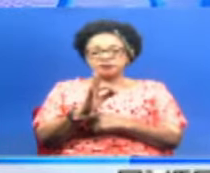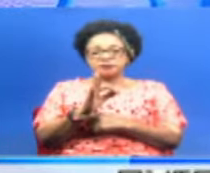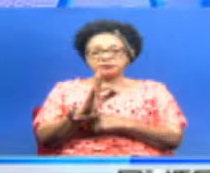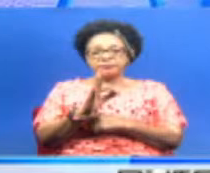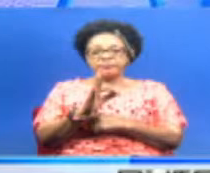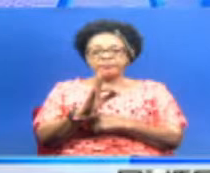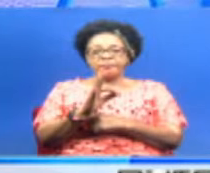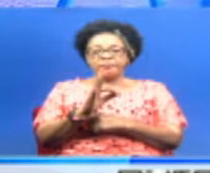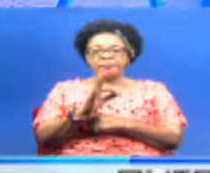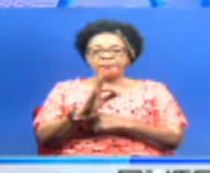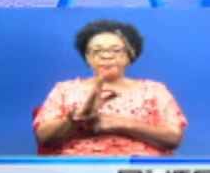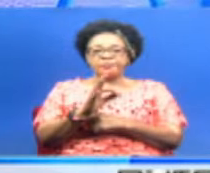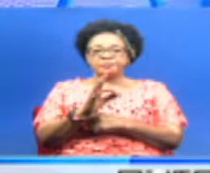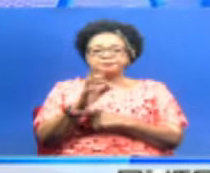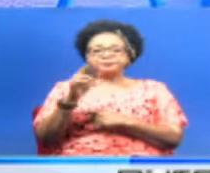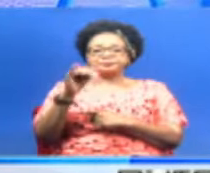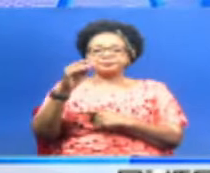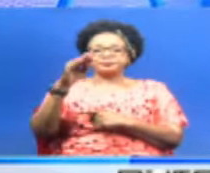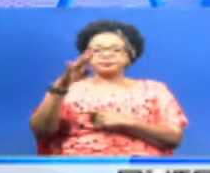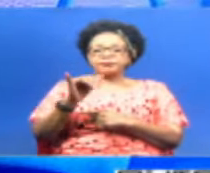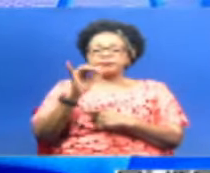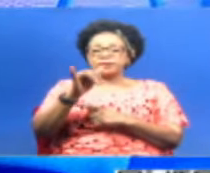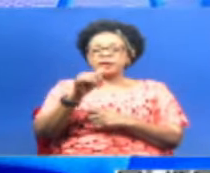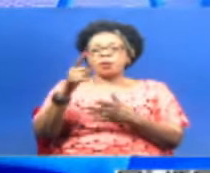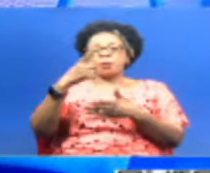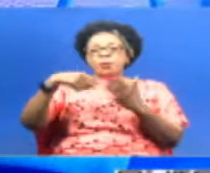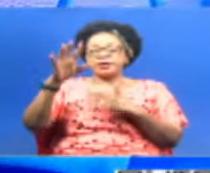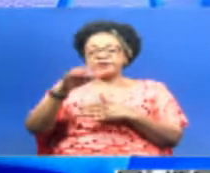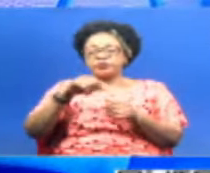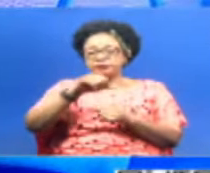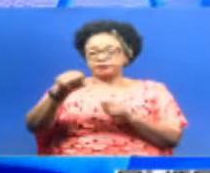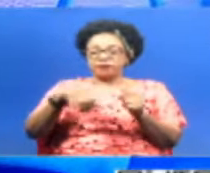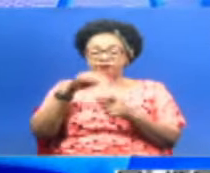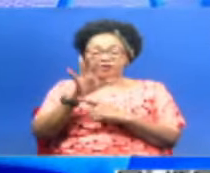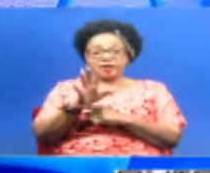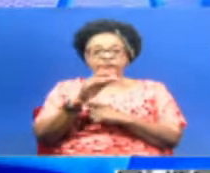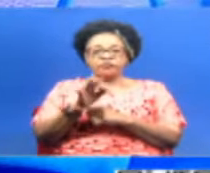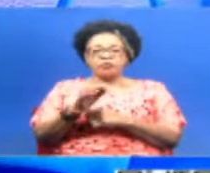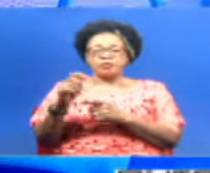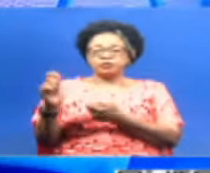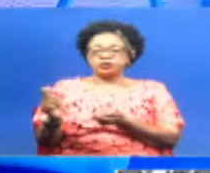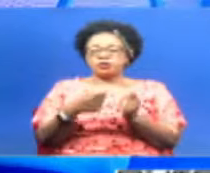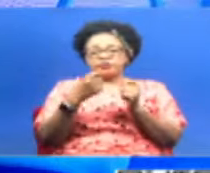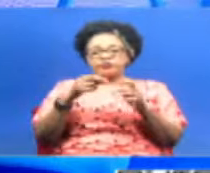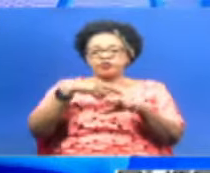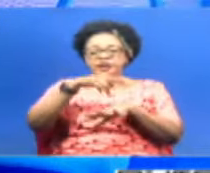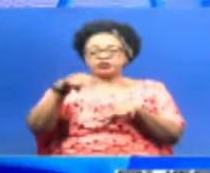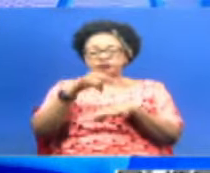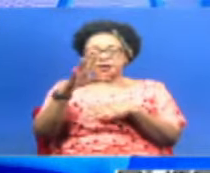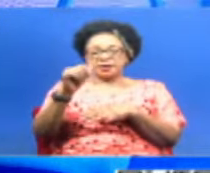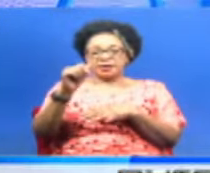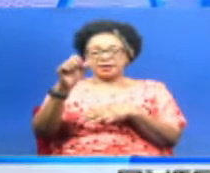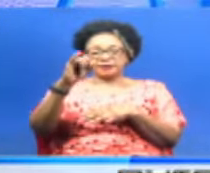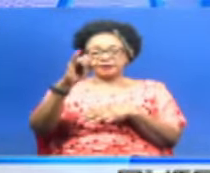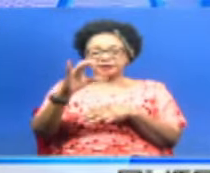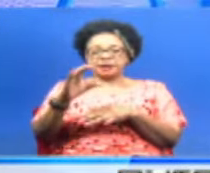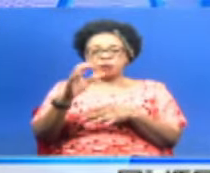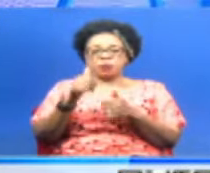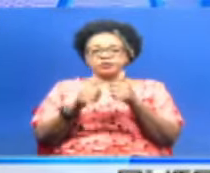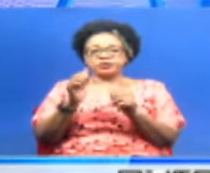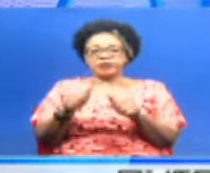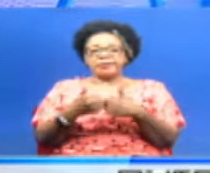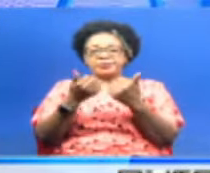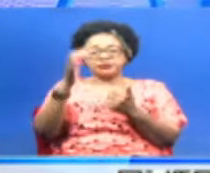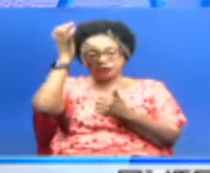Rosemary Cuthbert ndiye mshindi wa jumla wa raundi ya tano ya msururu wa gofu ya Nation Classic iliyofanyika katika uwanja wa